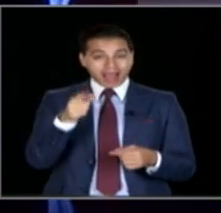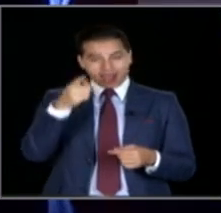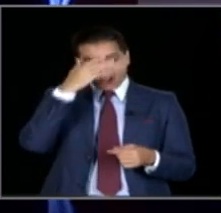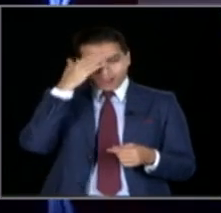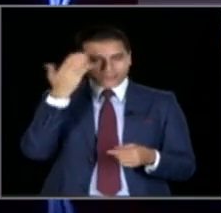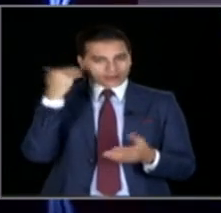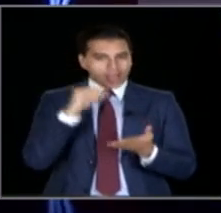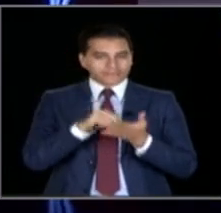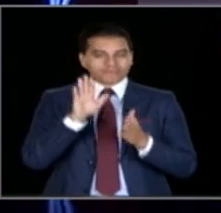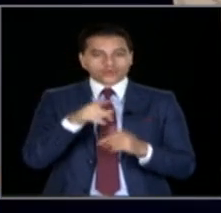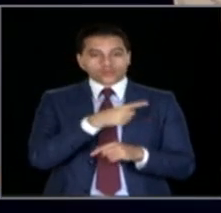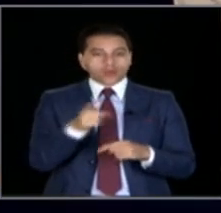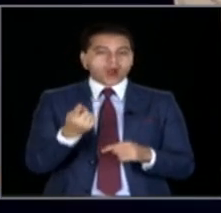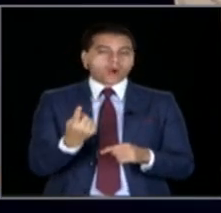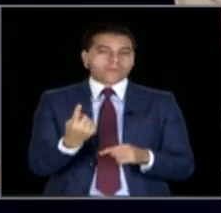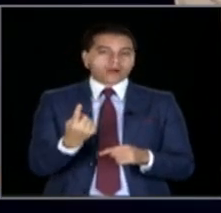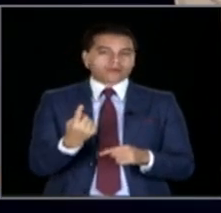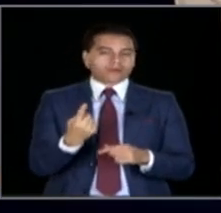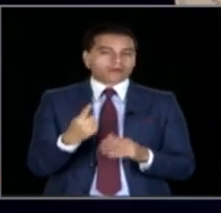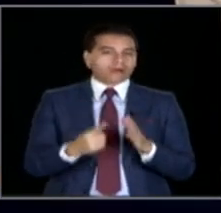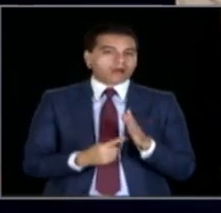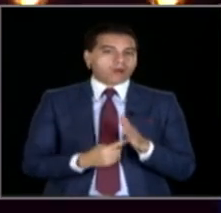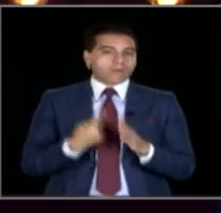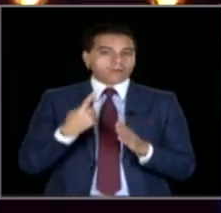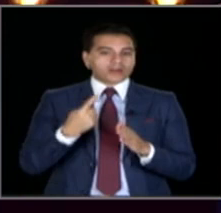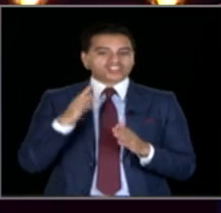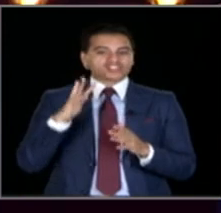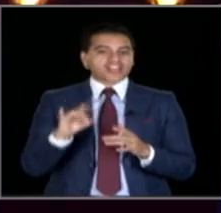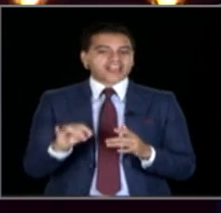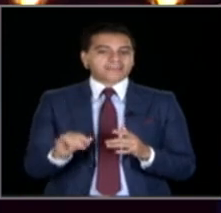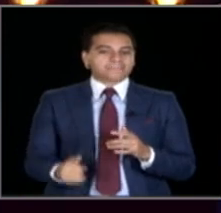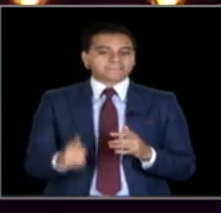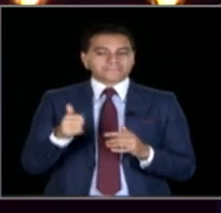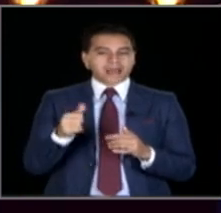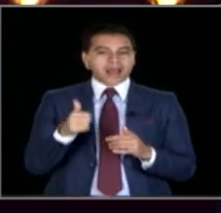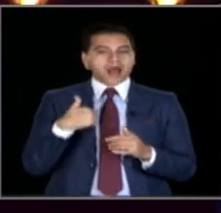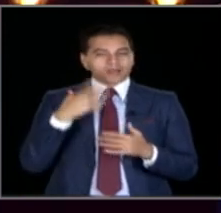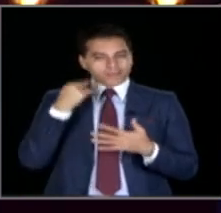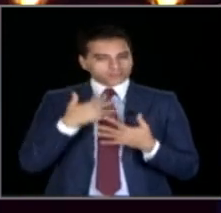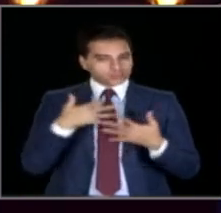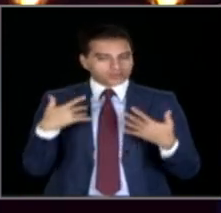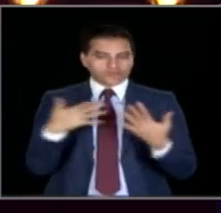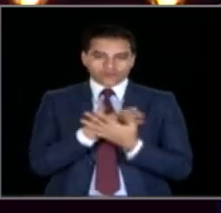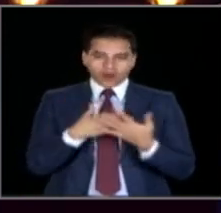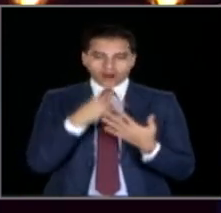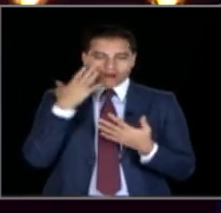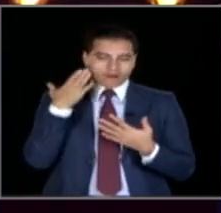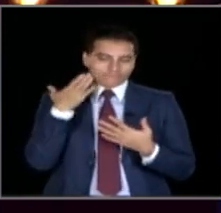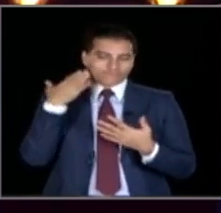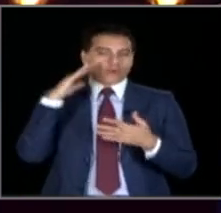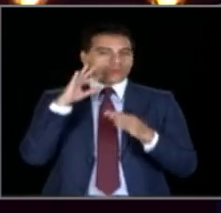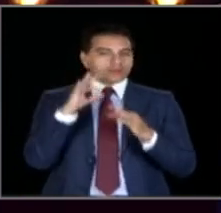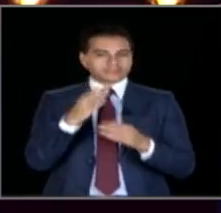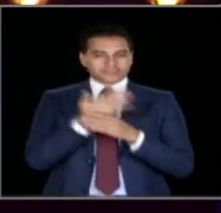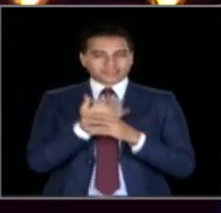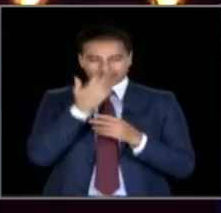شارك قبل كده فيكم. شيماء قولي لي شعورك ايه؟ مبسوطه وفرحانه وفخوره جدا ان انا من